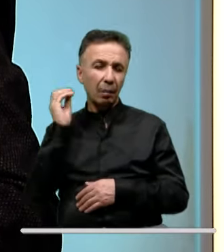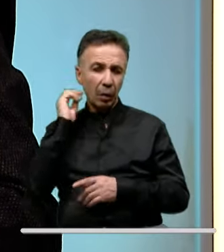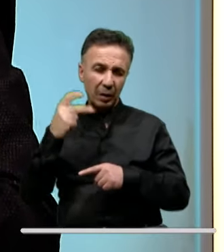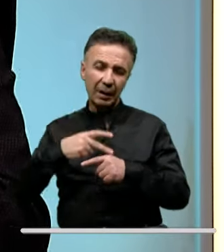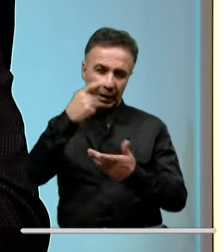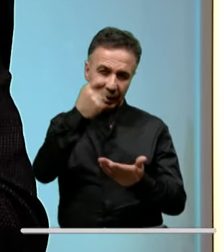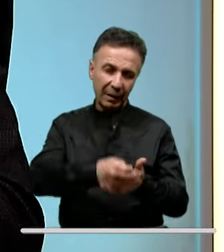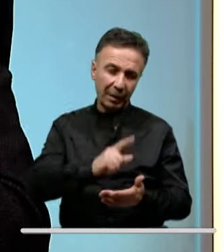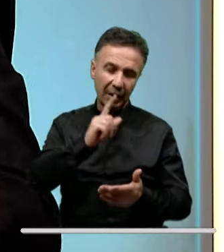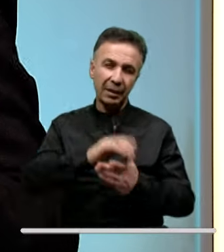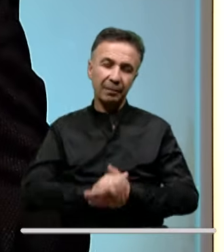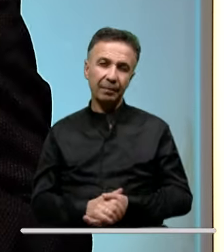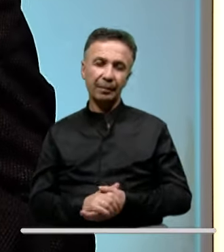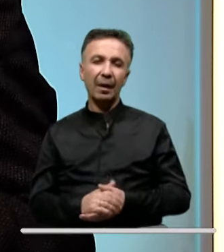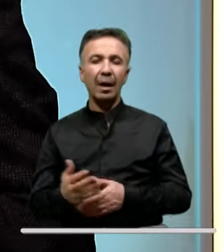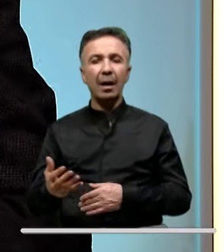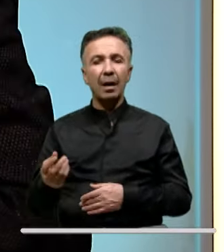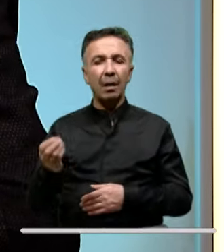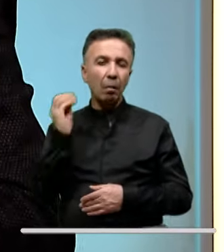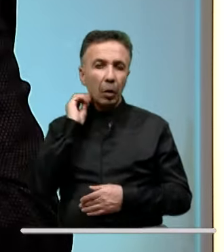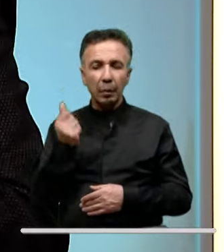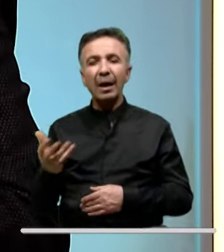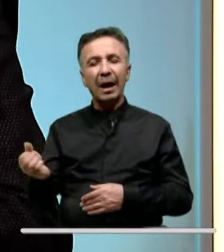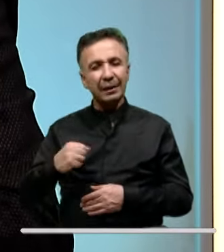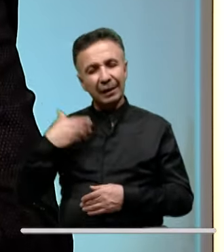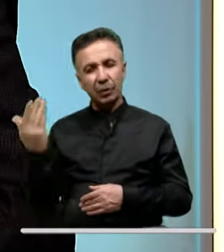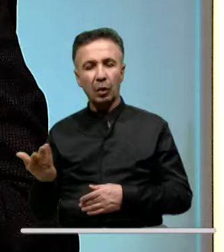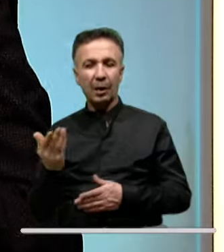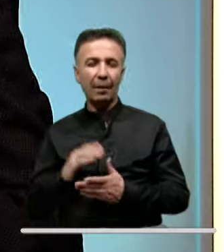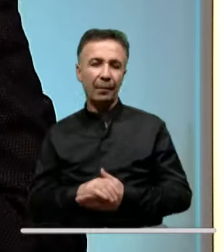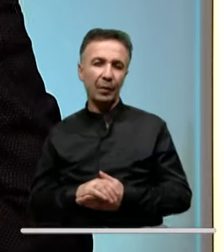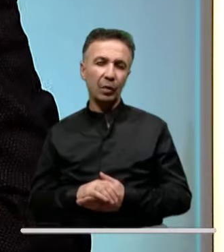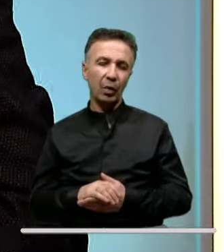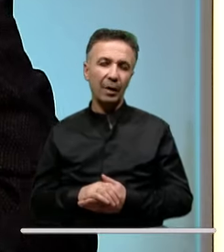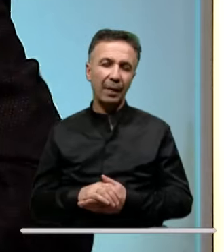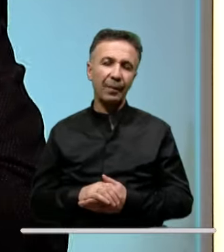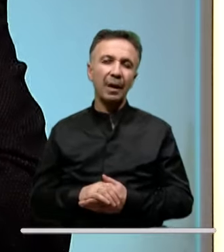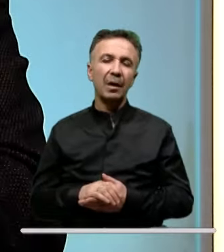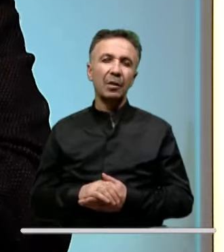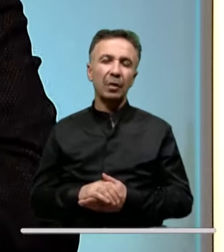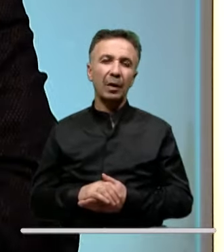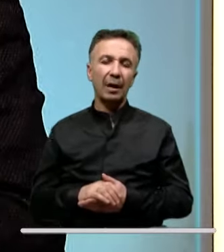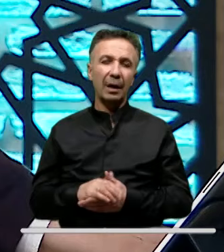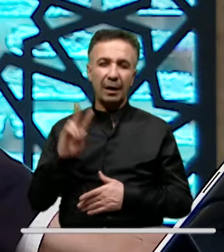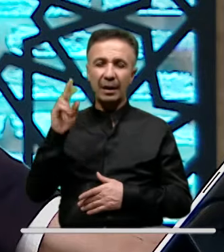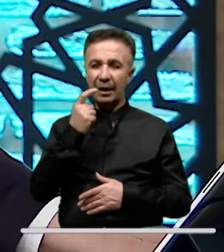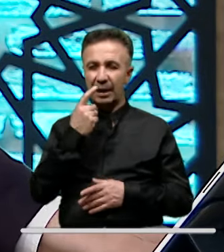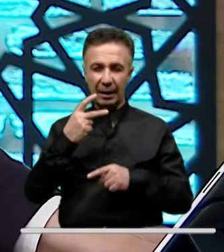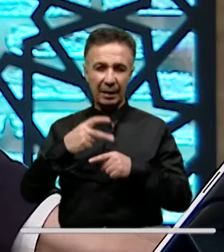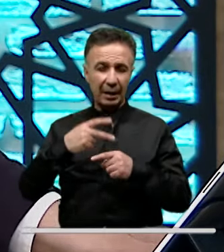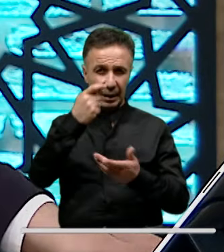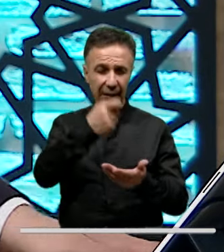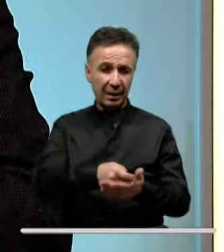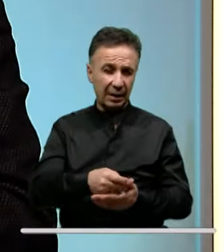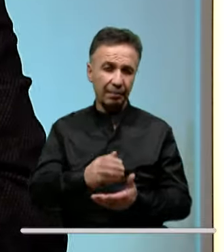yapacaktır? Alacaktır. Aldıktan sonra da ödenmeyen yıllarında ama o yılların alım gücüyle ne yapsın? Zekatını ödesin. Eyvallah. Çok